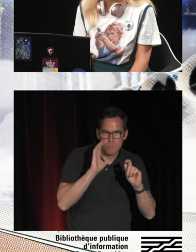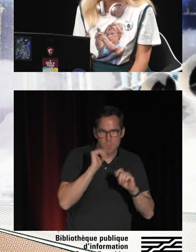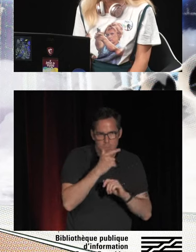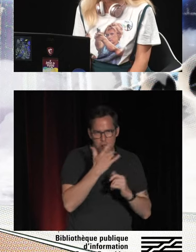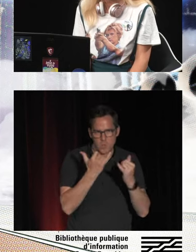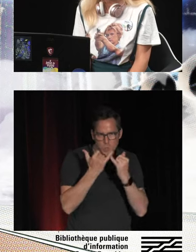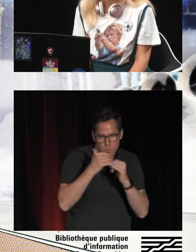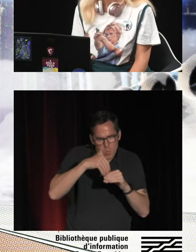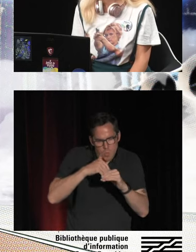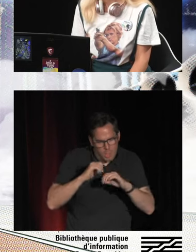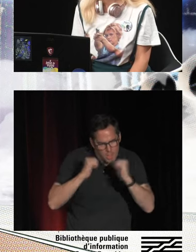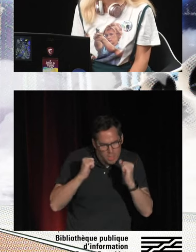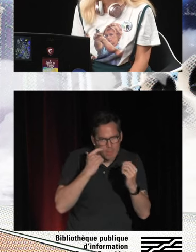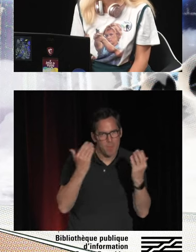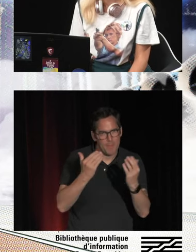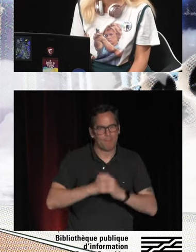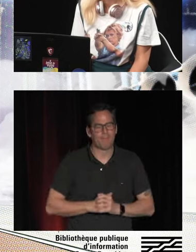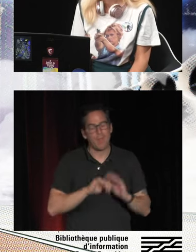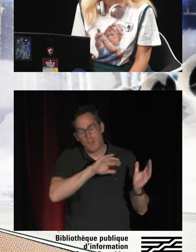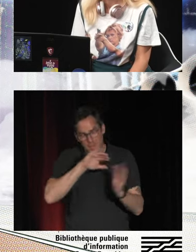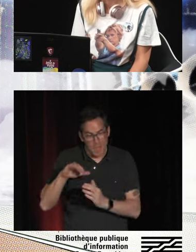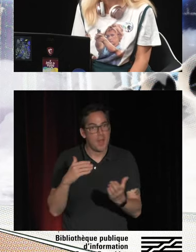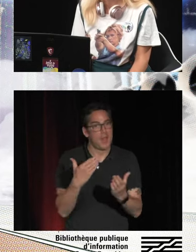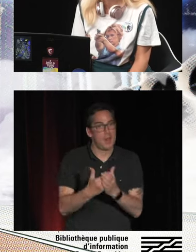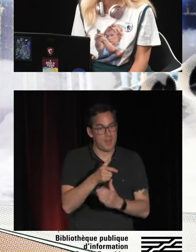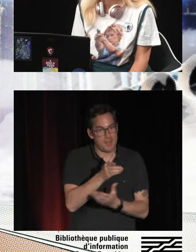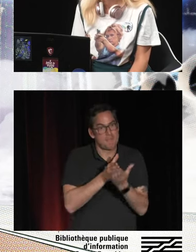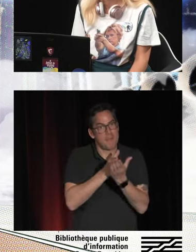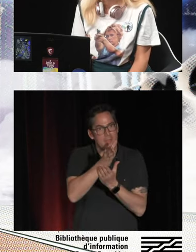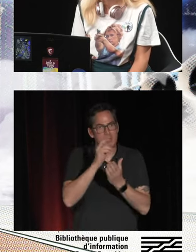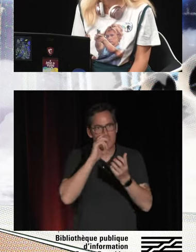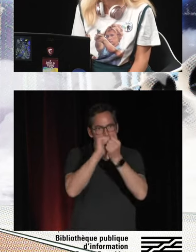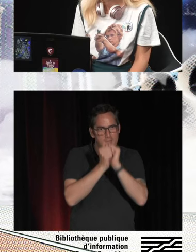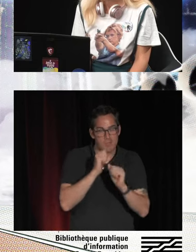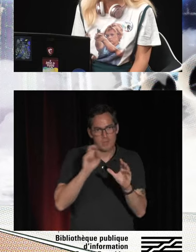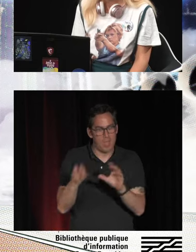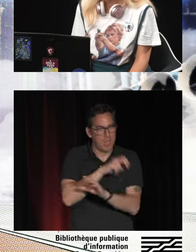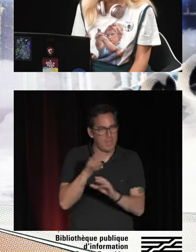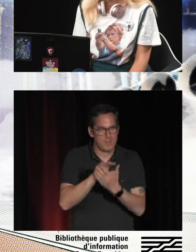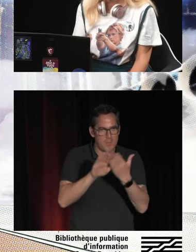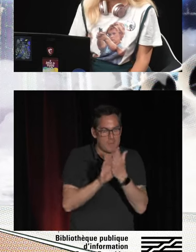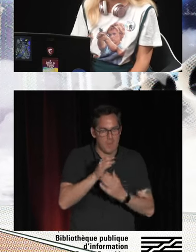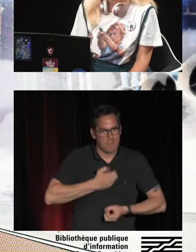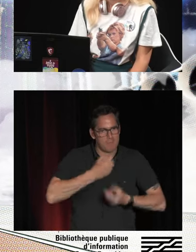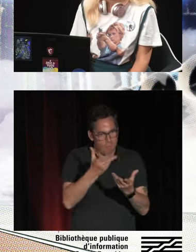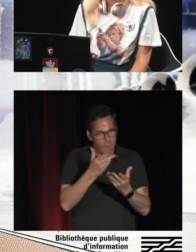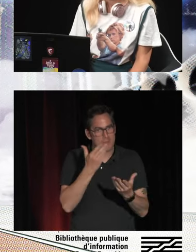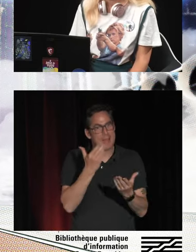jeu. Je vais quand même me rapprocher sinon. Donc là, voilà, ça c'est un passage de neige. Excusez-moi, je m'interromps, hein, mais c'est un passage de neige